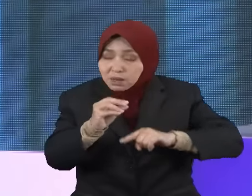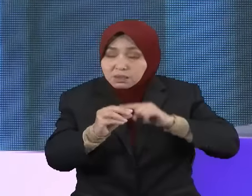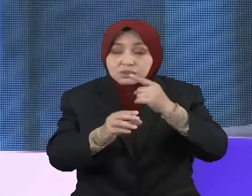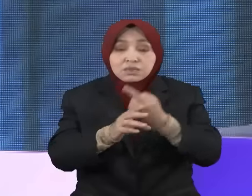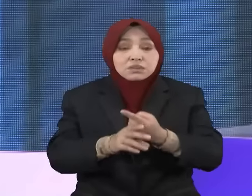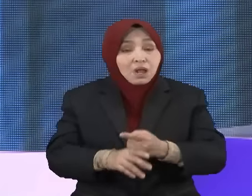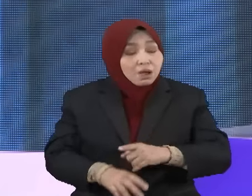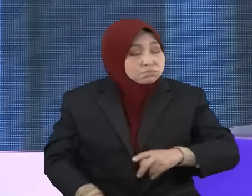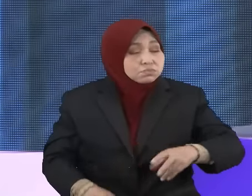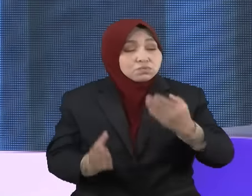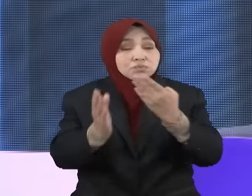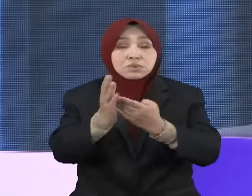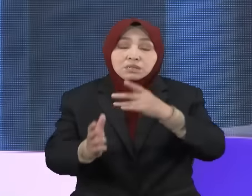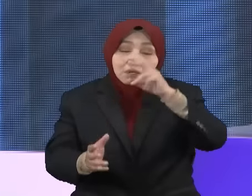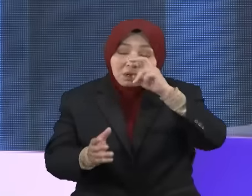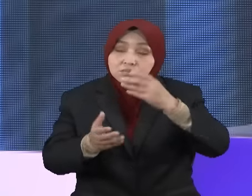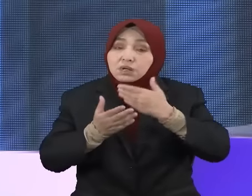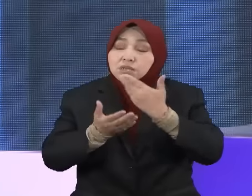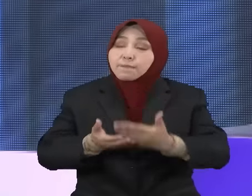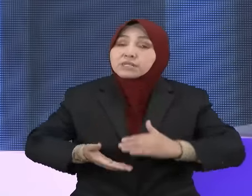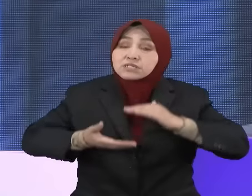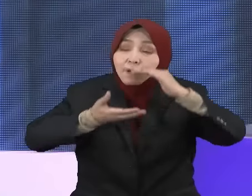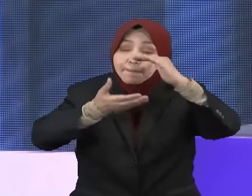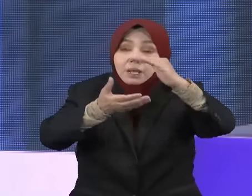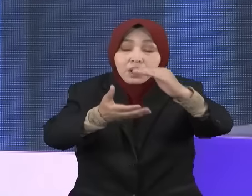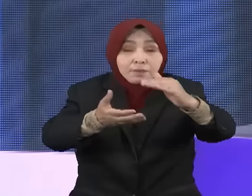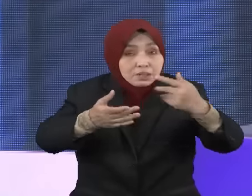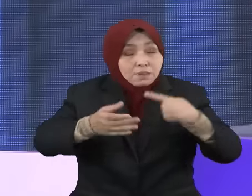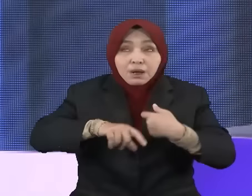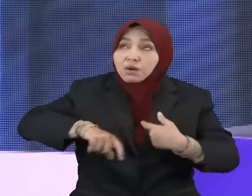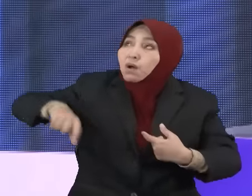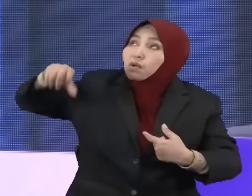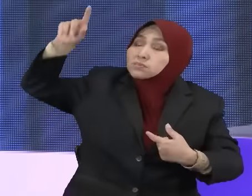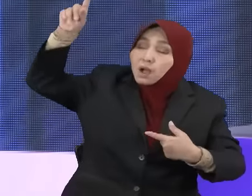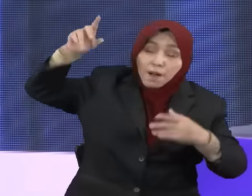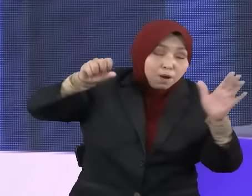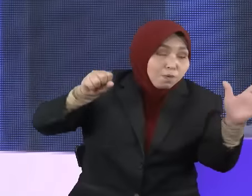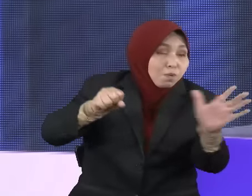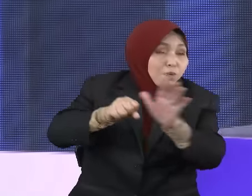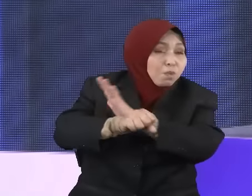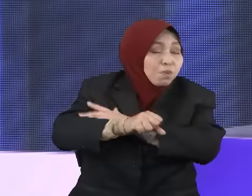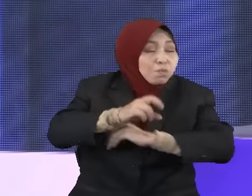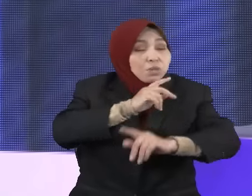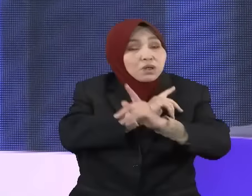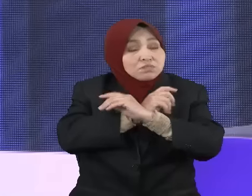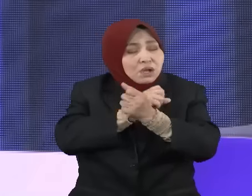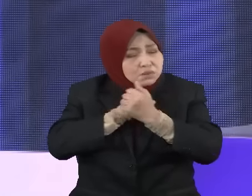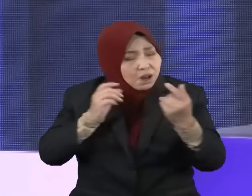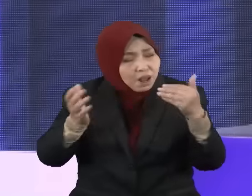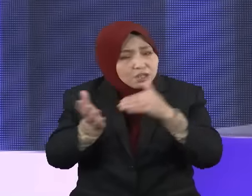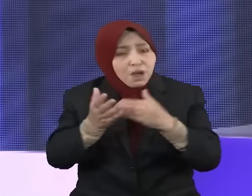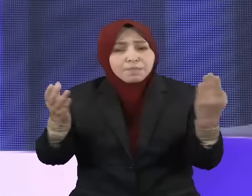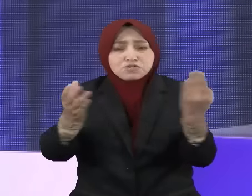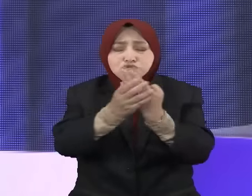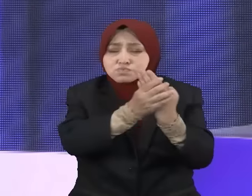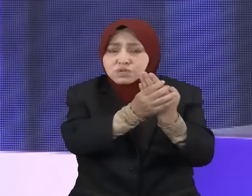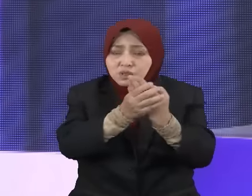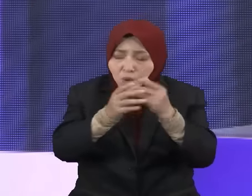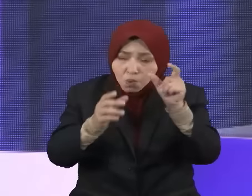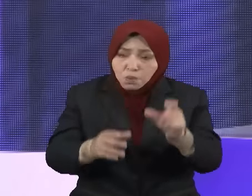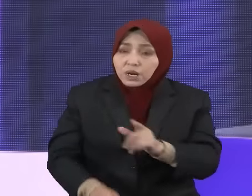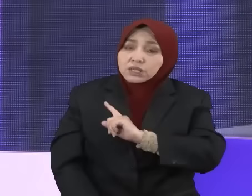dia akan menyampaikan kita kepada Allah yang penuh rahmah, yang menyebabkan kita makin bersatu sebagai umat Islam. Jadi